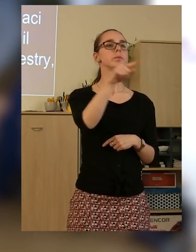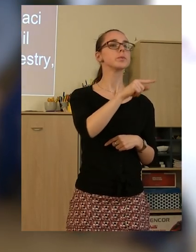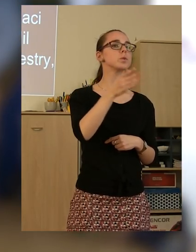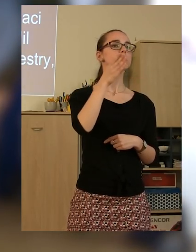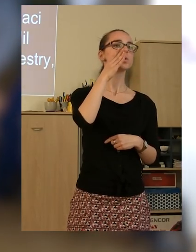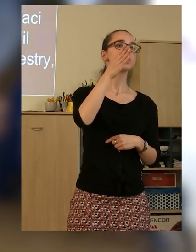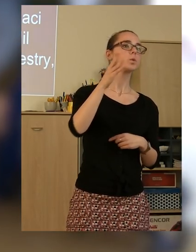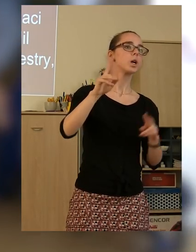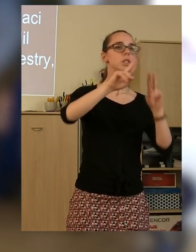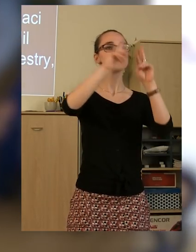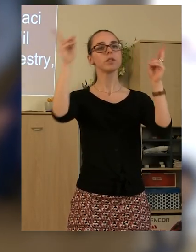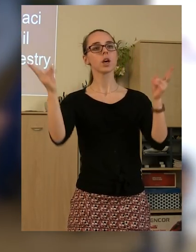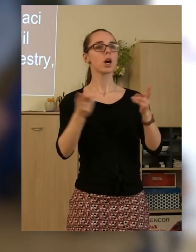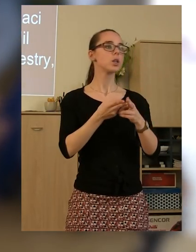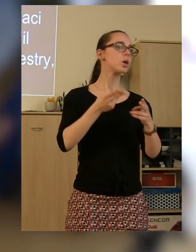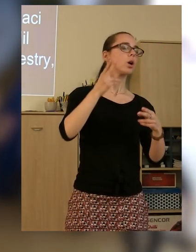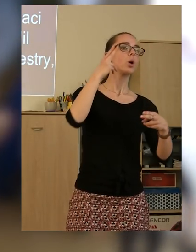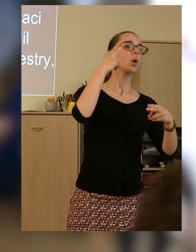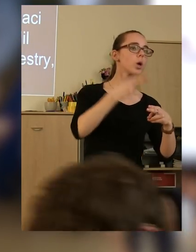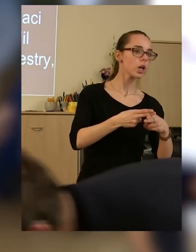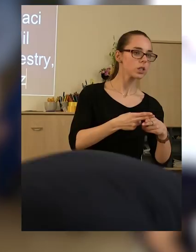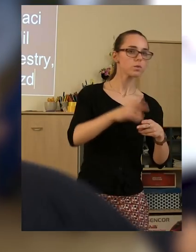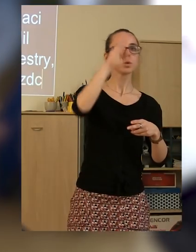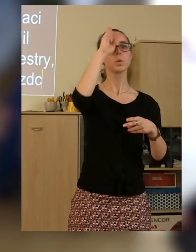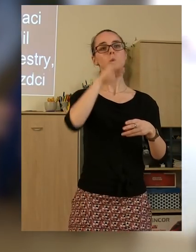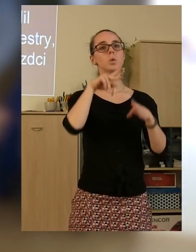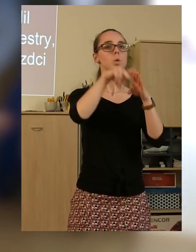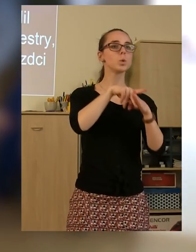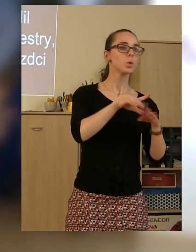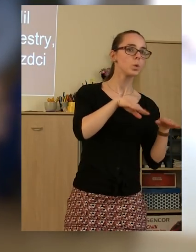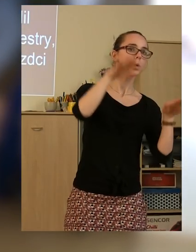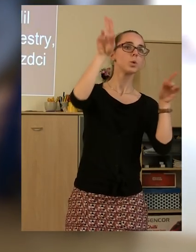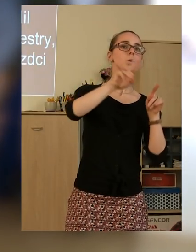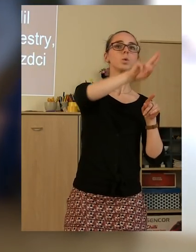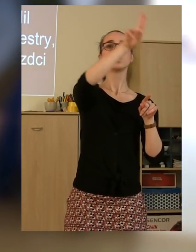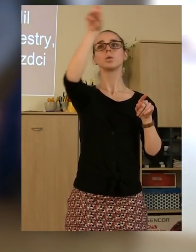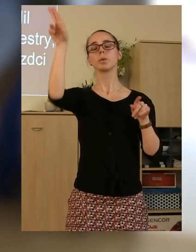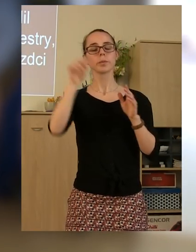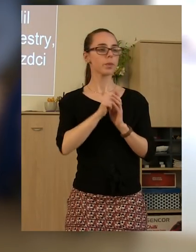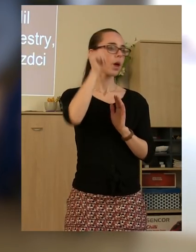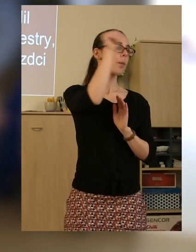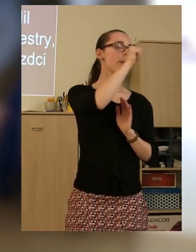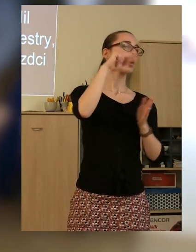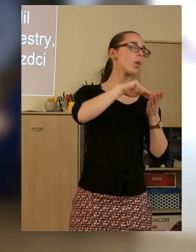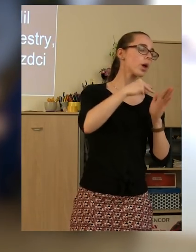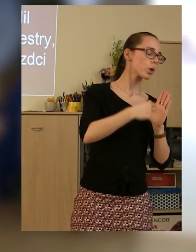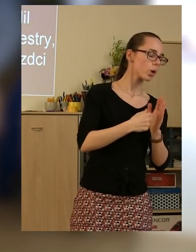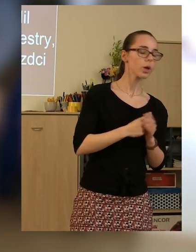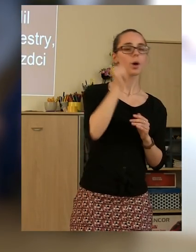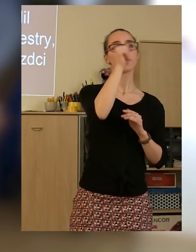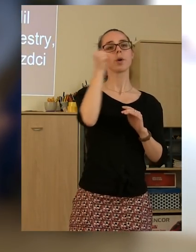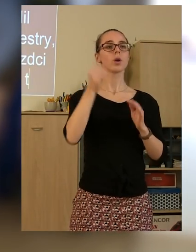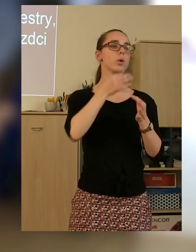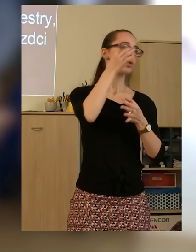apokalyptičtí jezdci, již opustili nebesa, jmenují se technologie, komunikace,